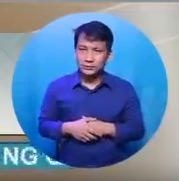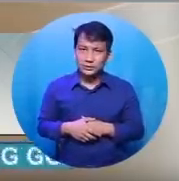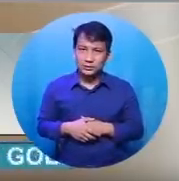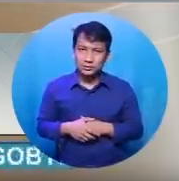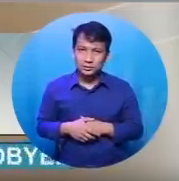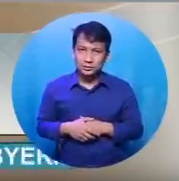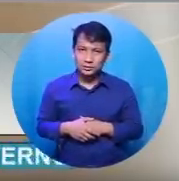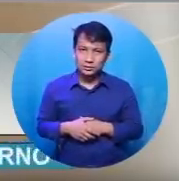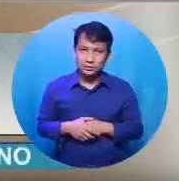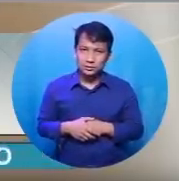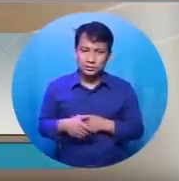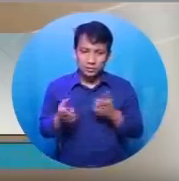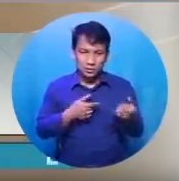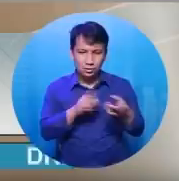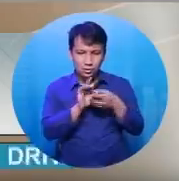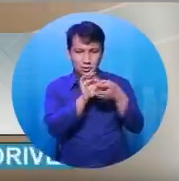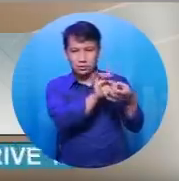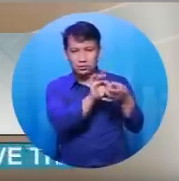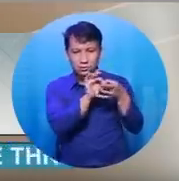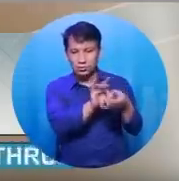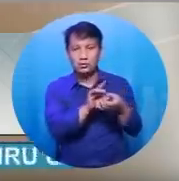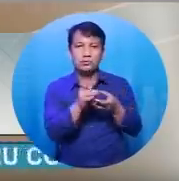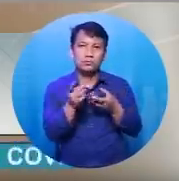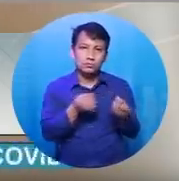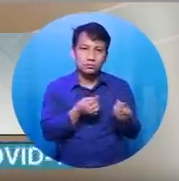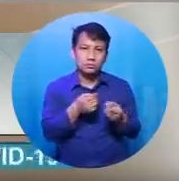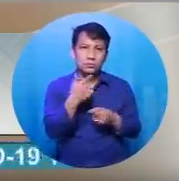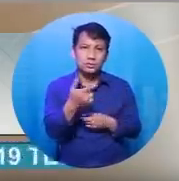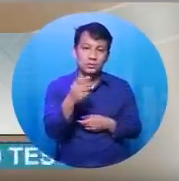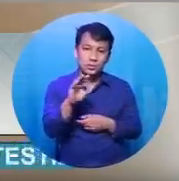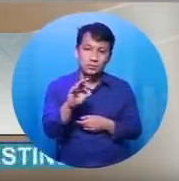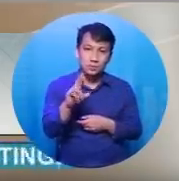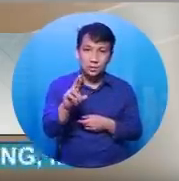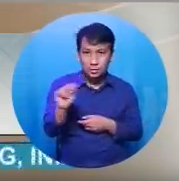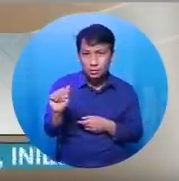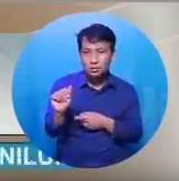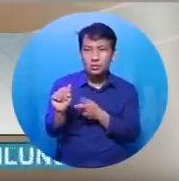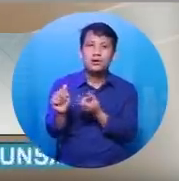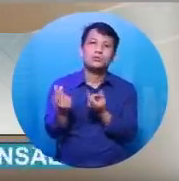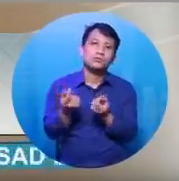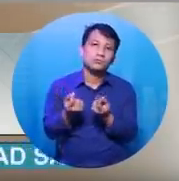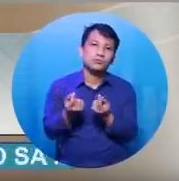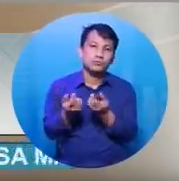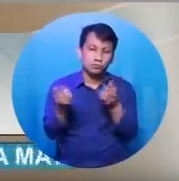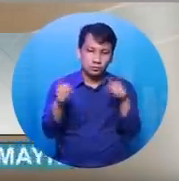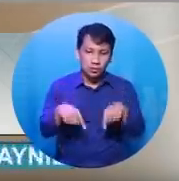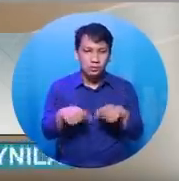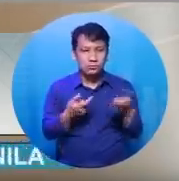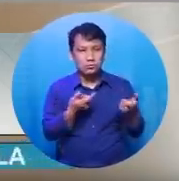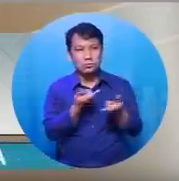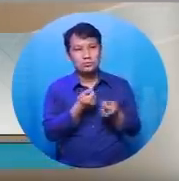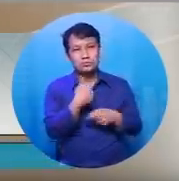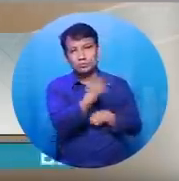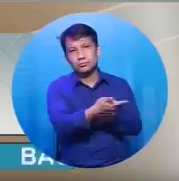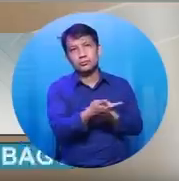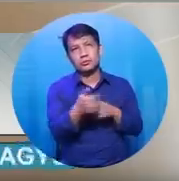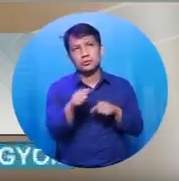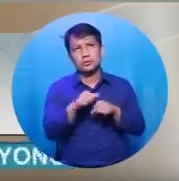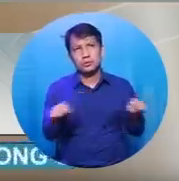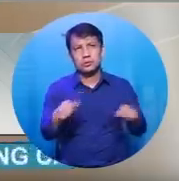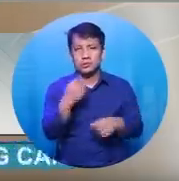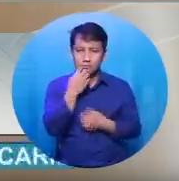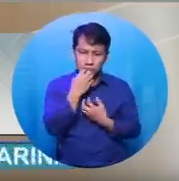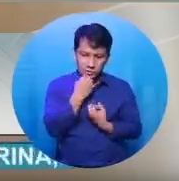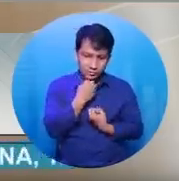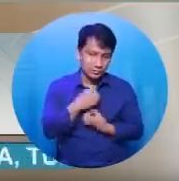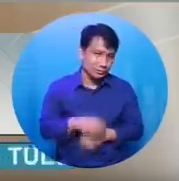Yung nakikipag-coordinate pa kami, sir, sa FRA namin kung ano move na ginagawa nila, sir. Baka nagtitipid po